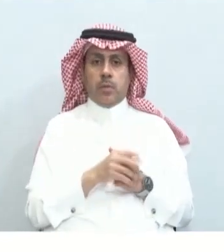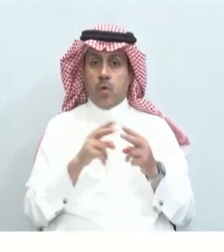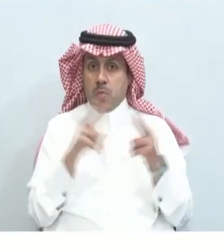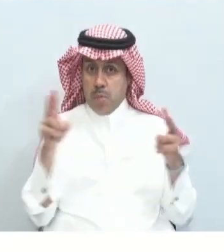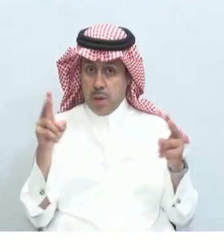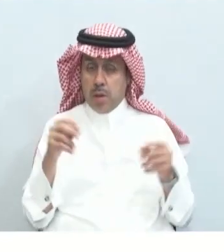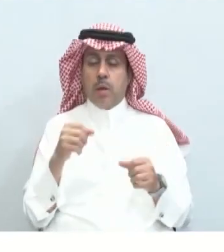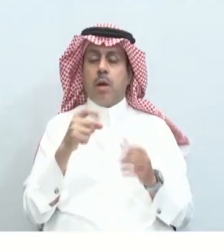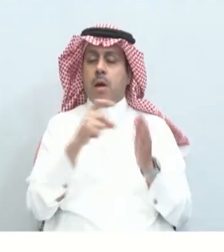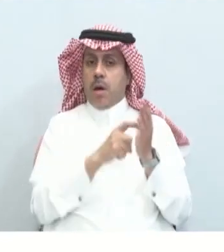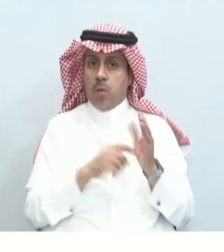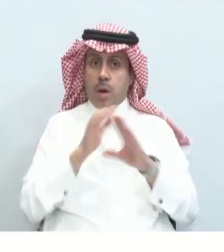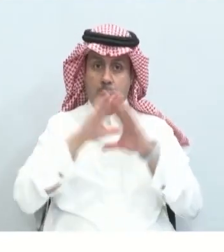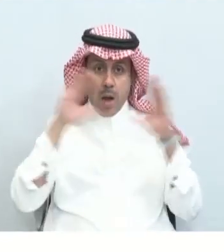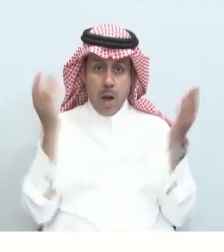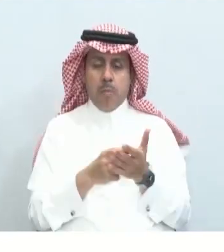القانون الخاص